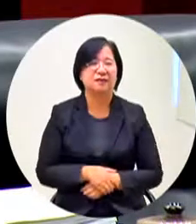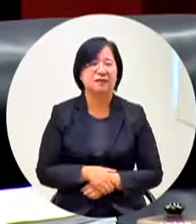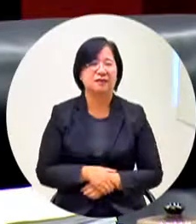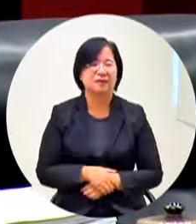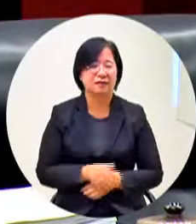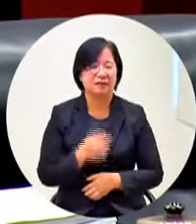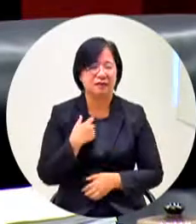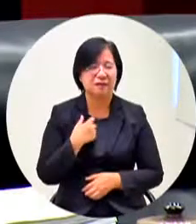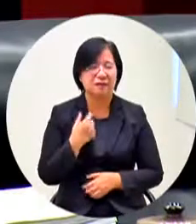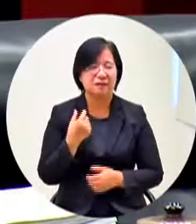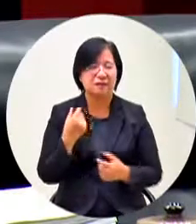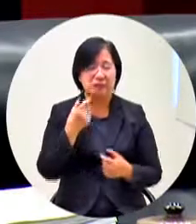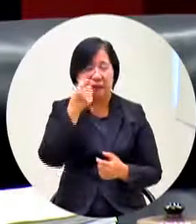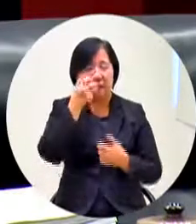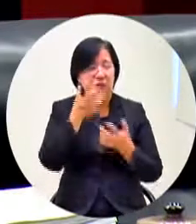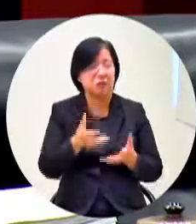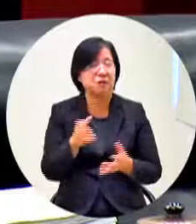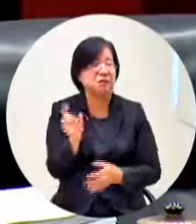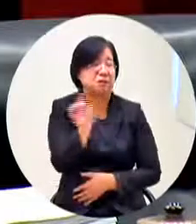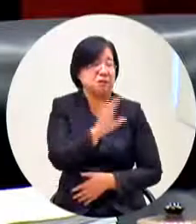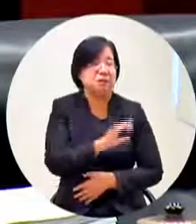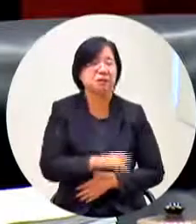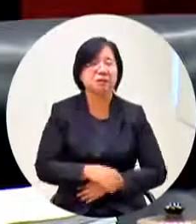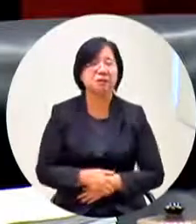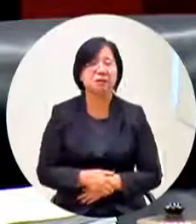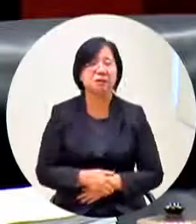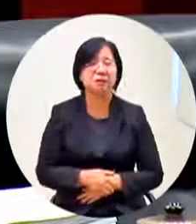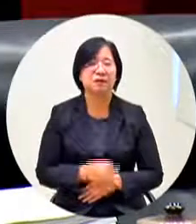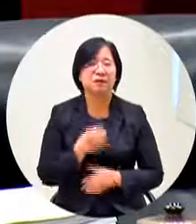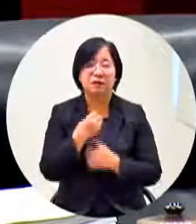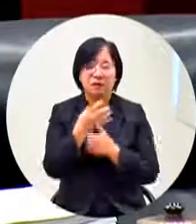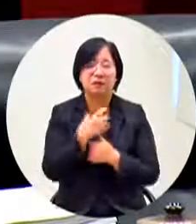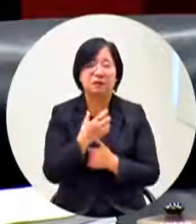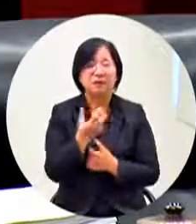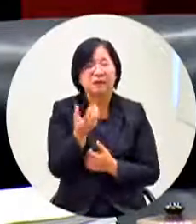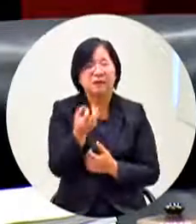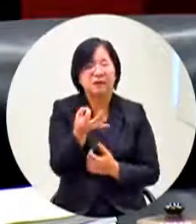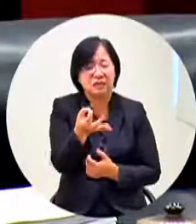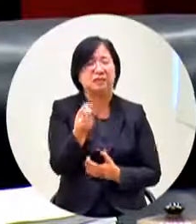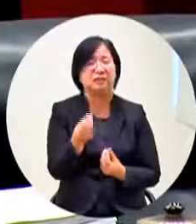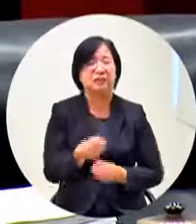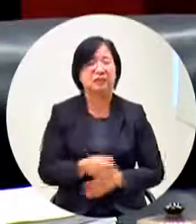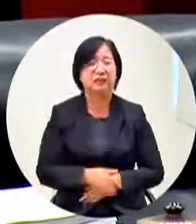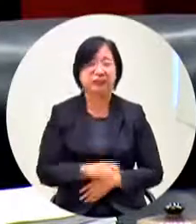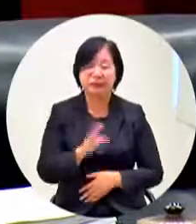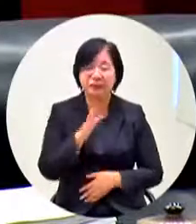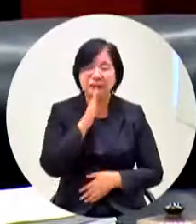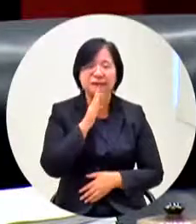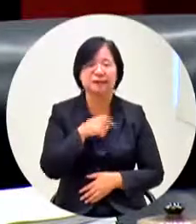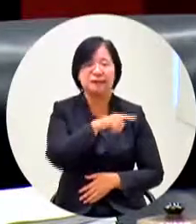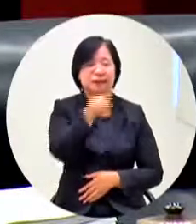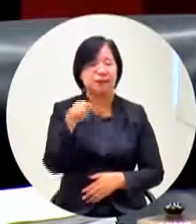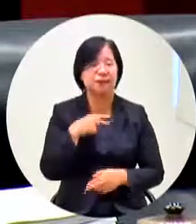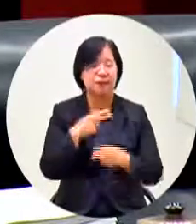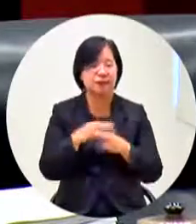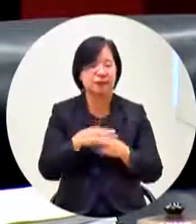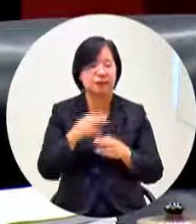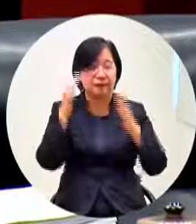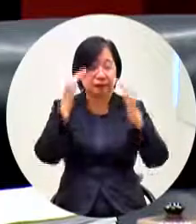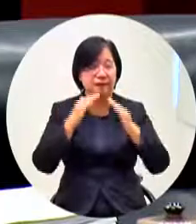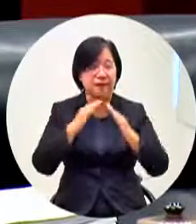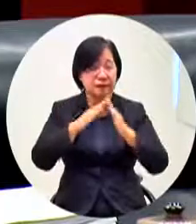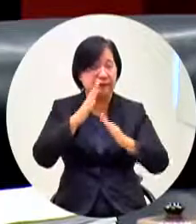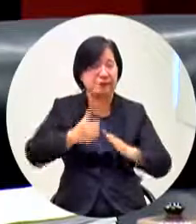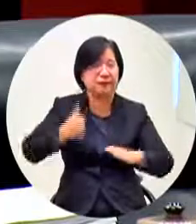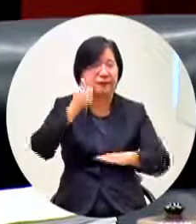来都没有被重视过，只是一直都告诉我一个答案，没钱，没有钱。但是我相信韩市长上来之后同样没有增